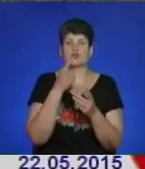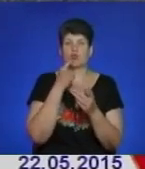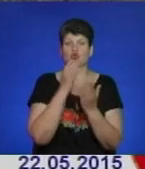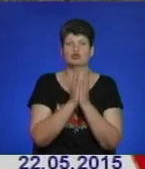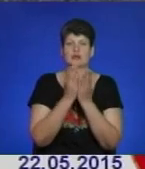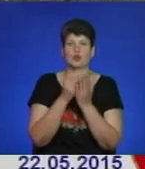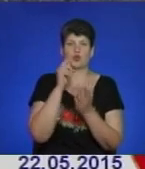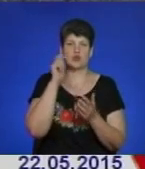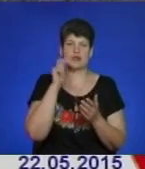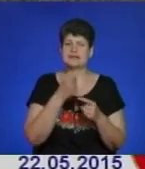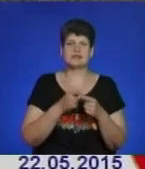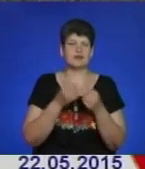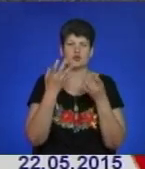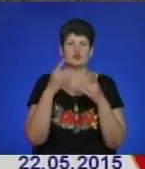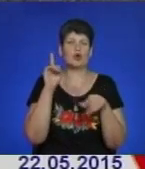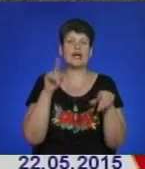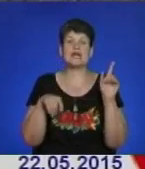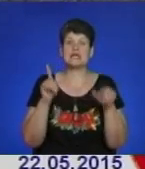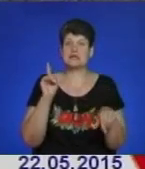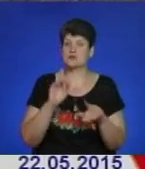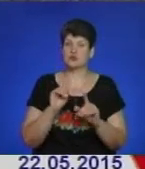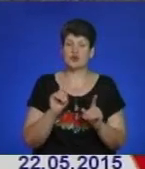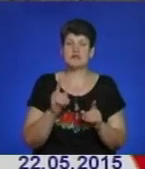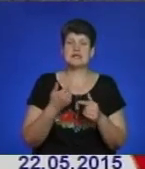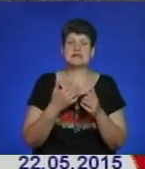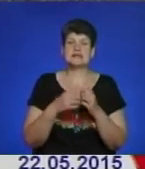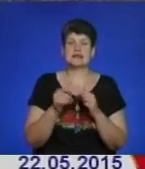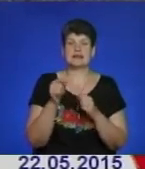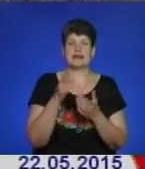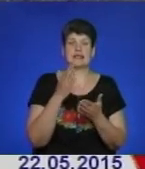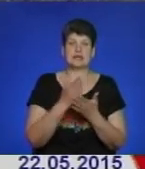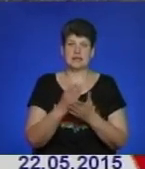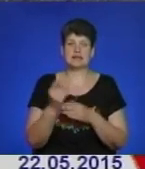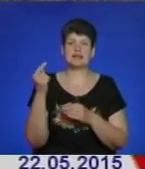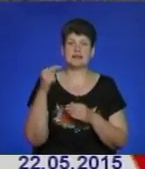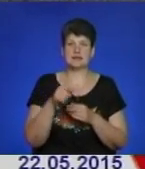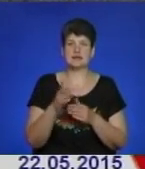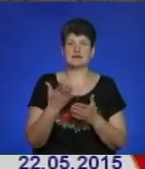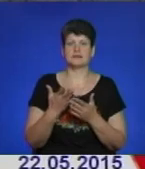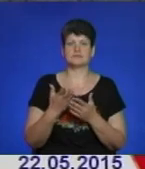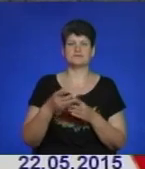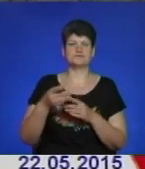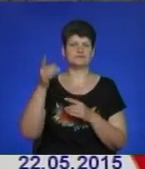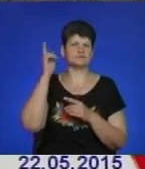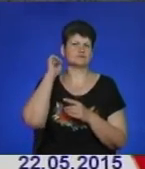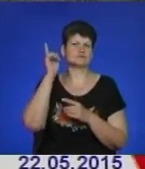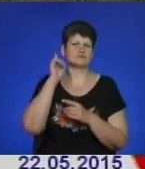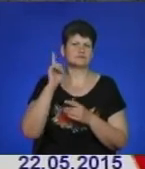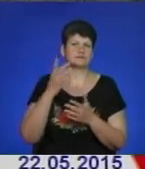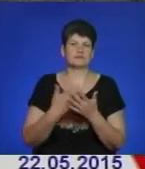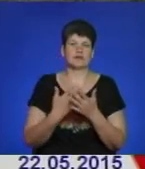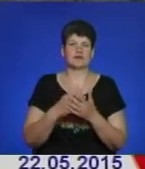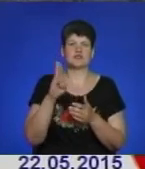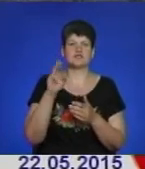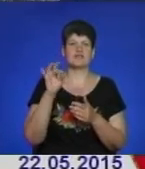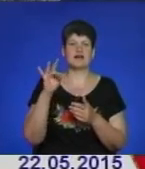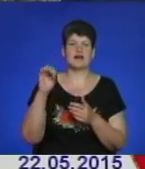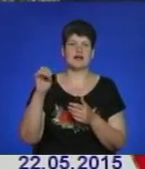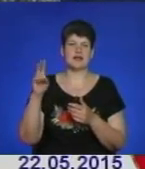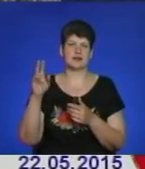це не просто види рідкісні. Серед них є і такі, які реліктовими видами, наприклад, Шеверекія